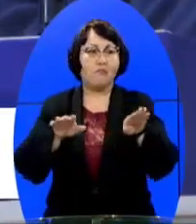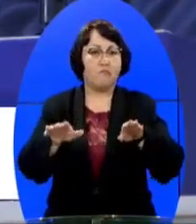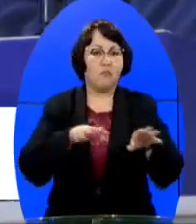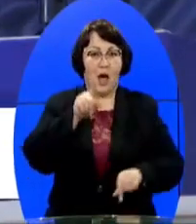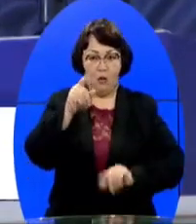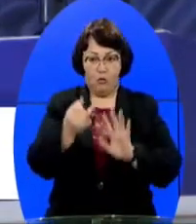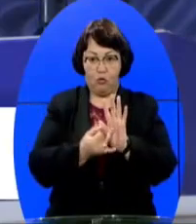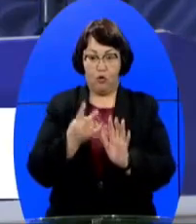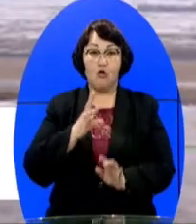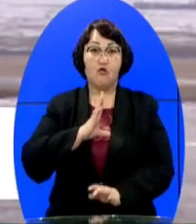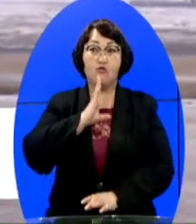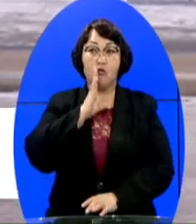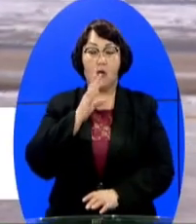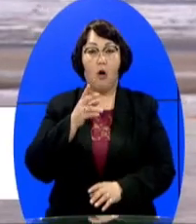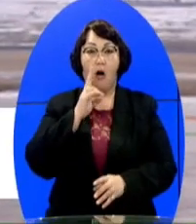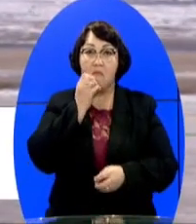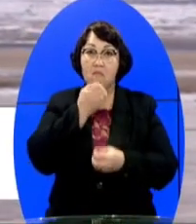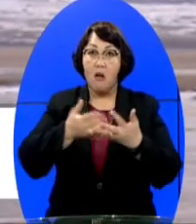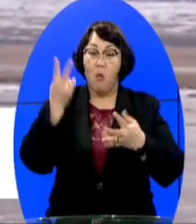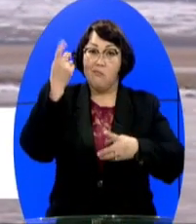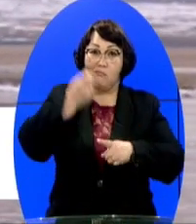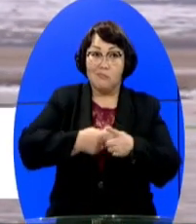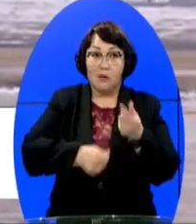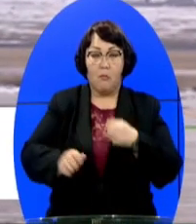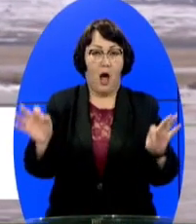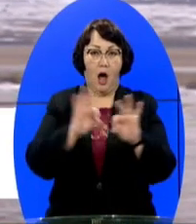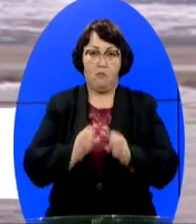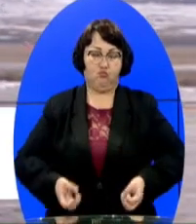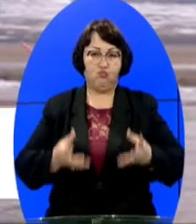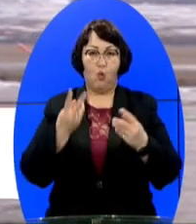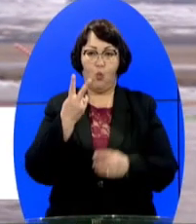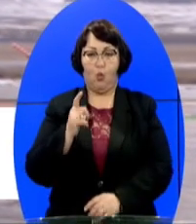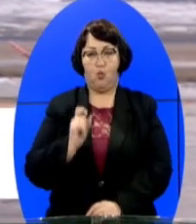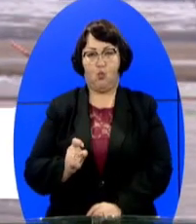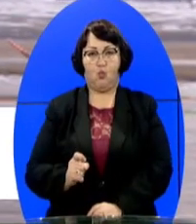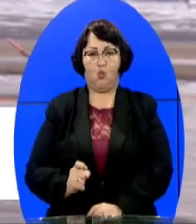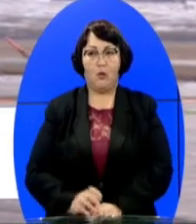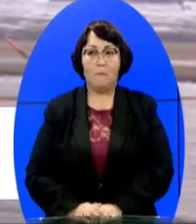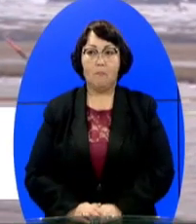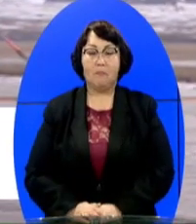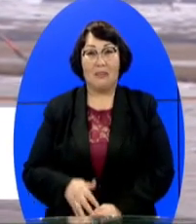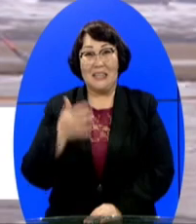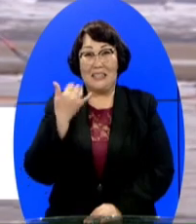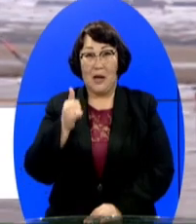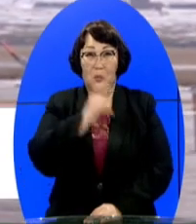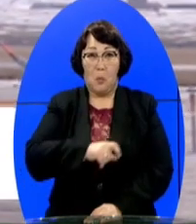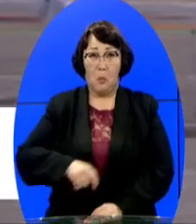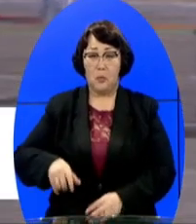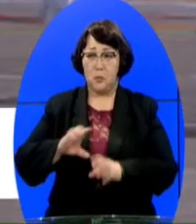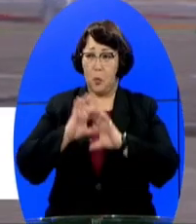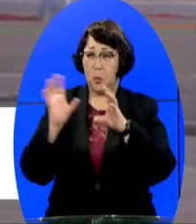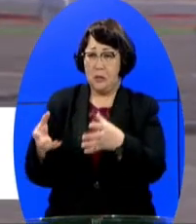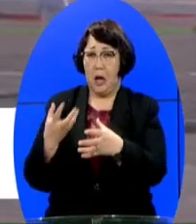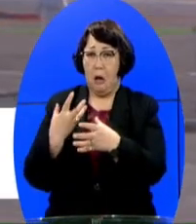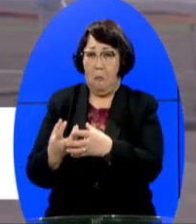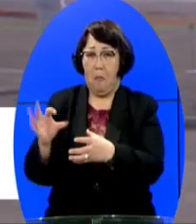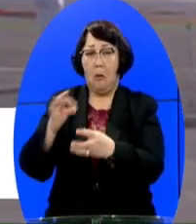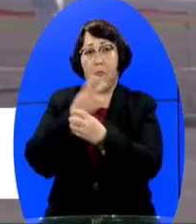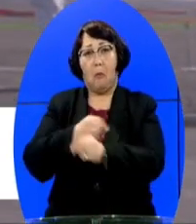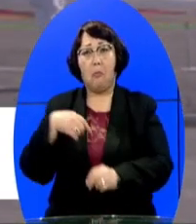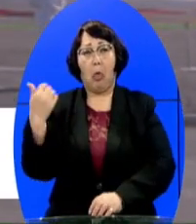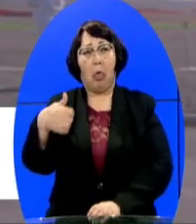өсөлт бол гараагүй. Өмнөх нислэгүүдээр ирсэн хүмүүсээс зарим нэгийг тусгаарлаагүй сул чөлөөтэй явж байна гэсэн мэдээлэл олон нийтийн сүлжээгээр тархаж